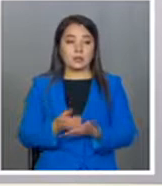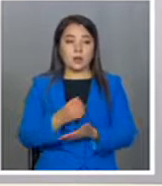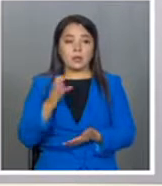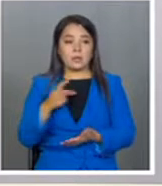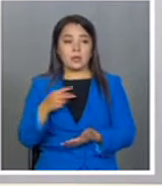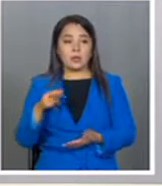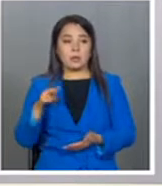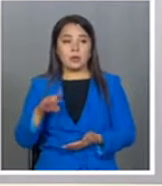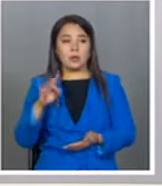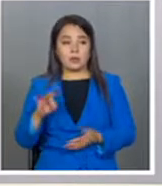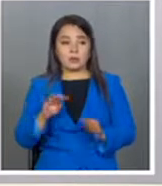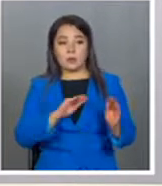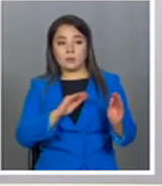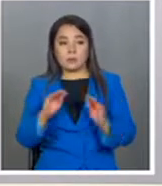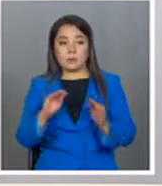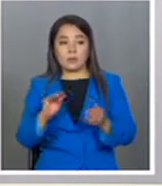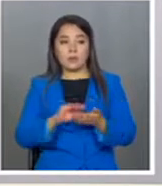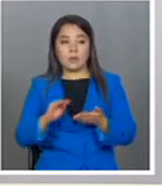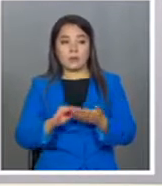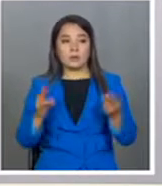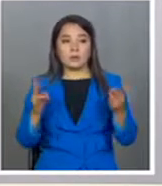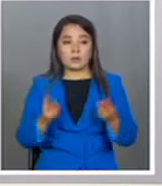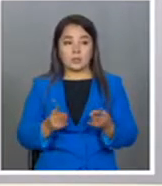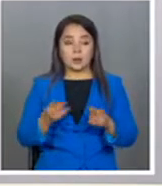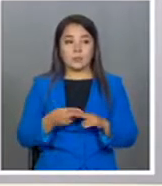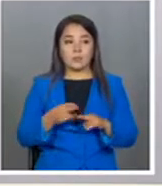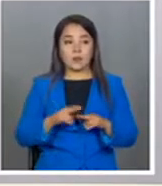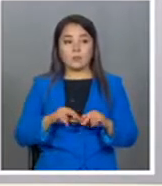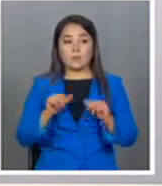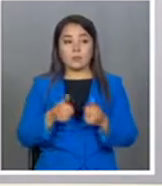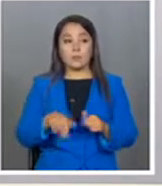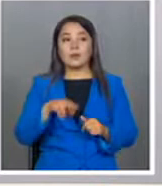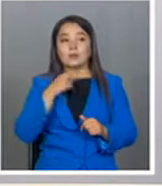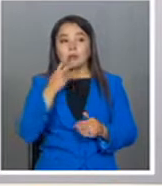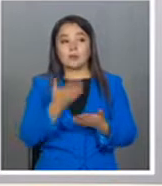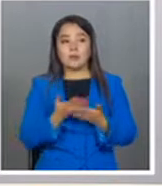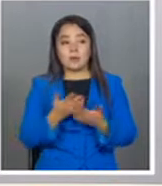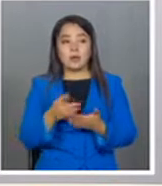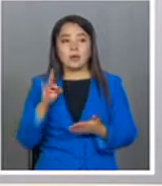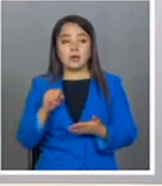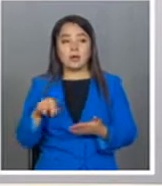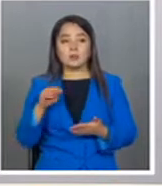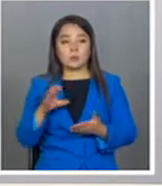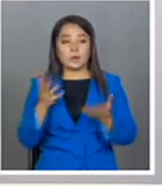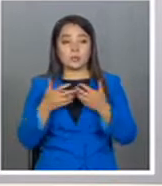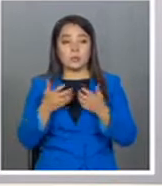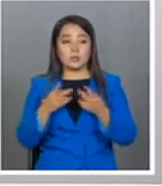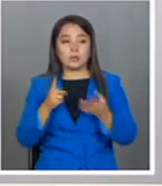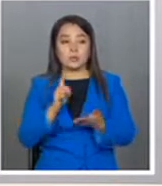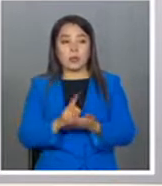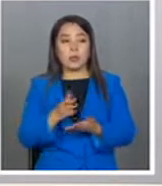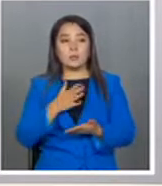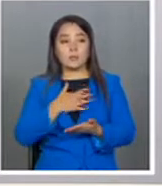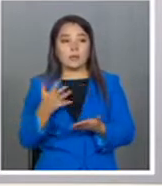тең PR квадрат қажет болады. Енді бұл жерде бұл формулада байқап тұрғандарыңыздай радиус арқылы есептеу керек. Ал біз